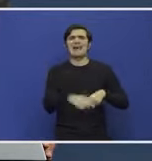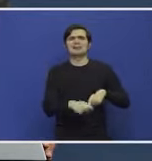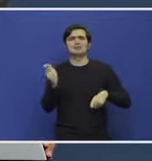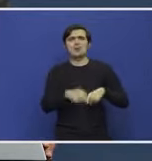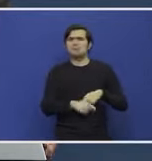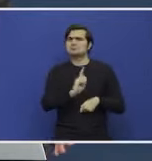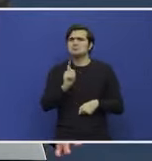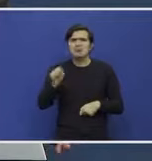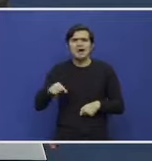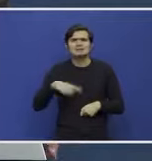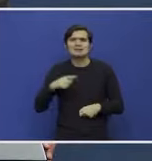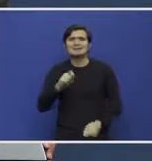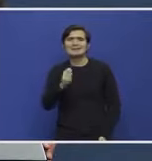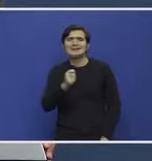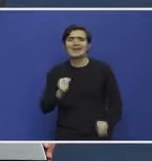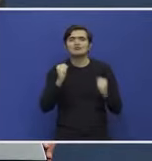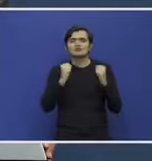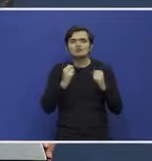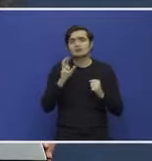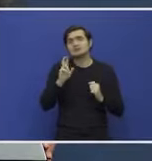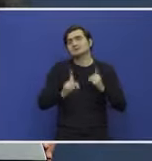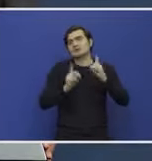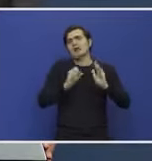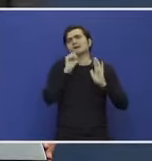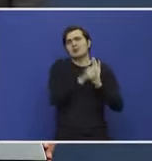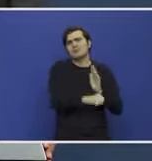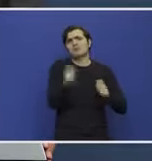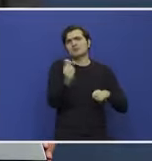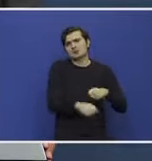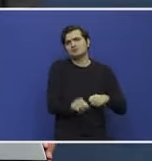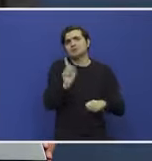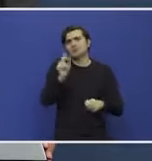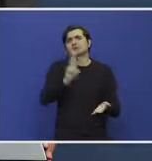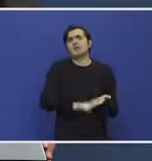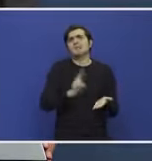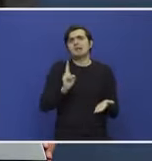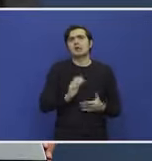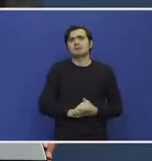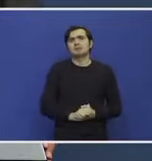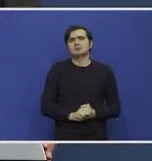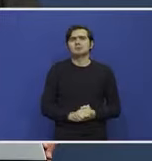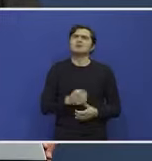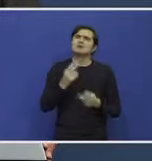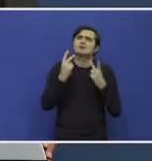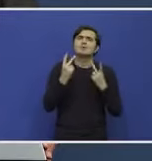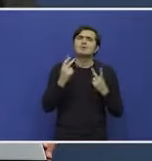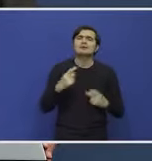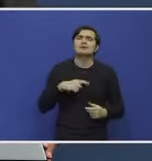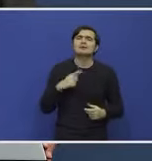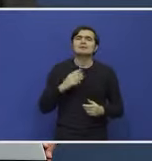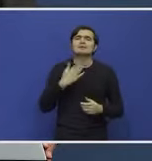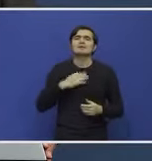succesului, dar sigur că acolo unde se impune aceste lucruri vor fi puse în aplicare. Important este